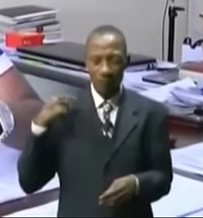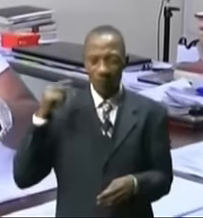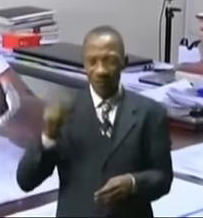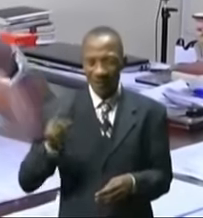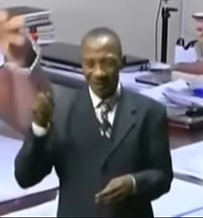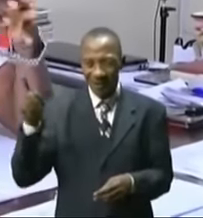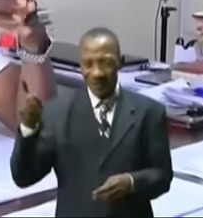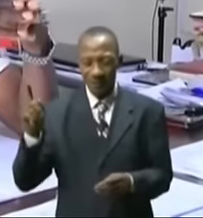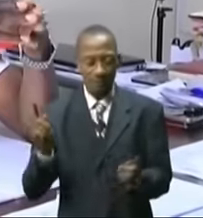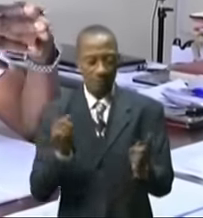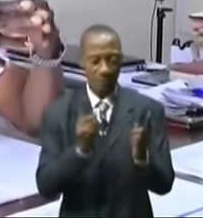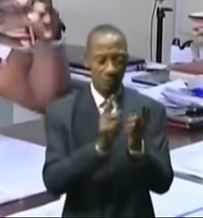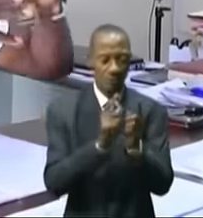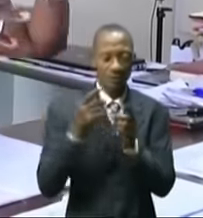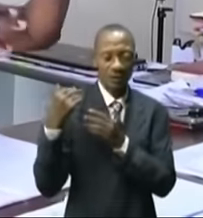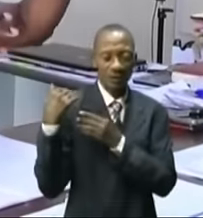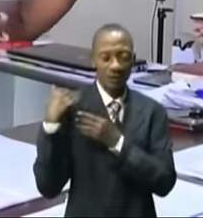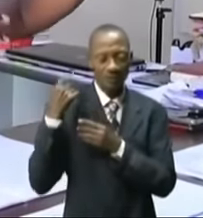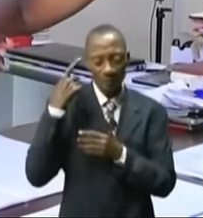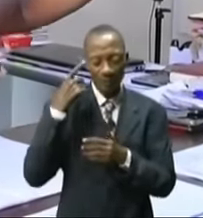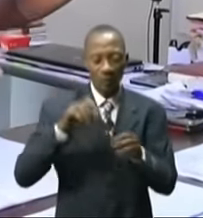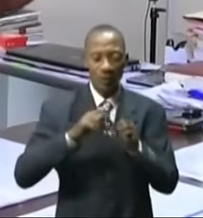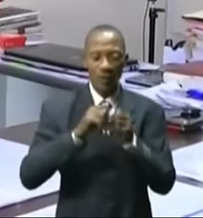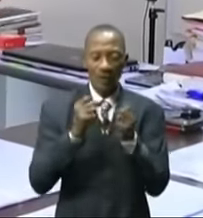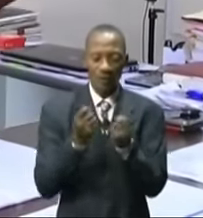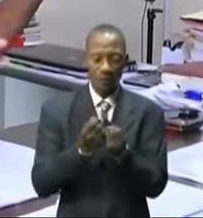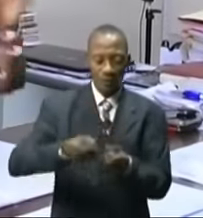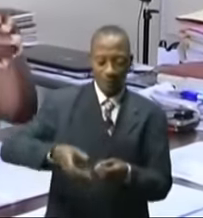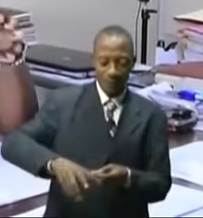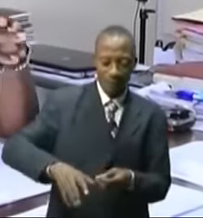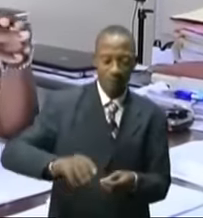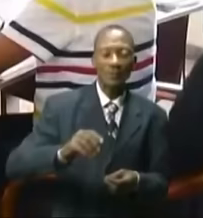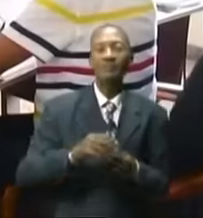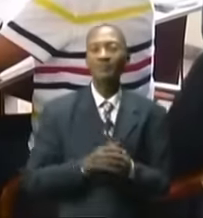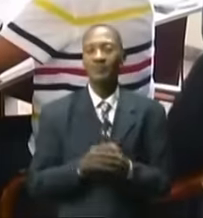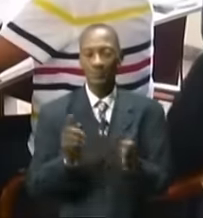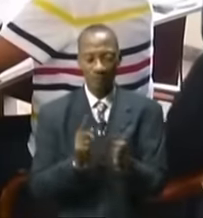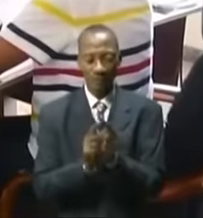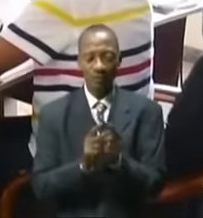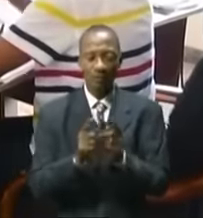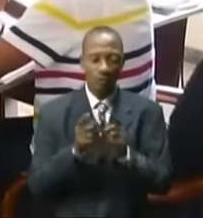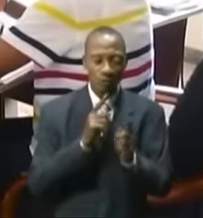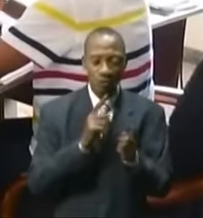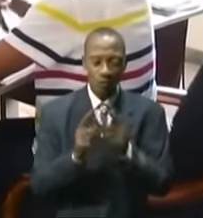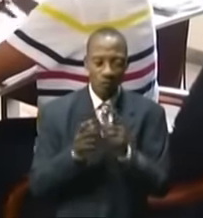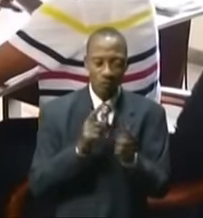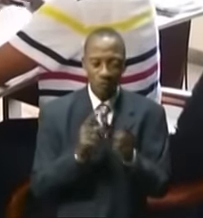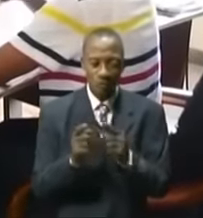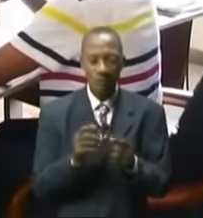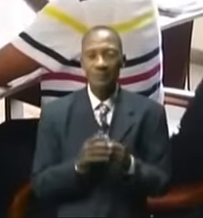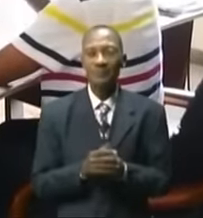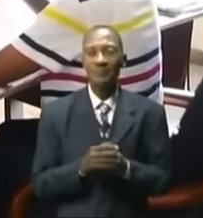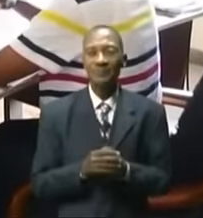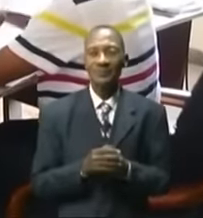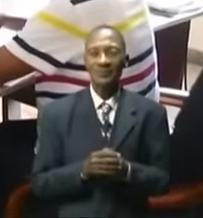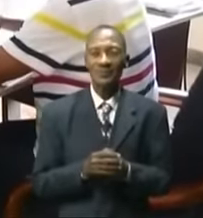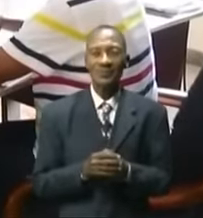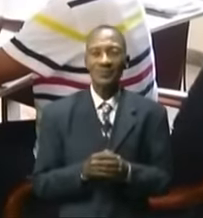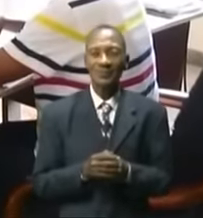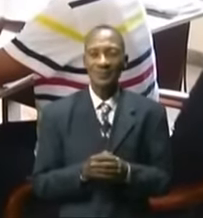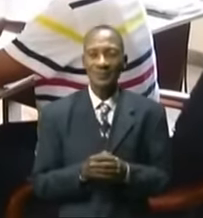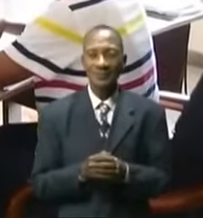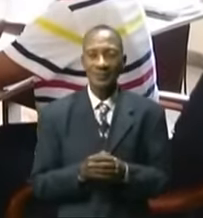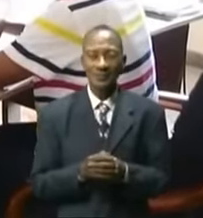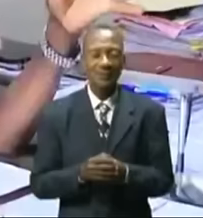rendre compte de cette situation. Le directeur régional de la régie des eaux Kasaï oriental, Didier Boudilelo, qui a échangé avec